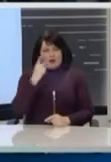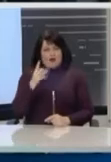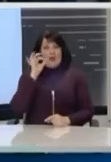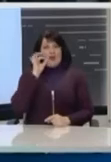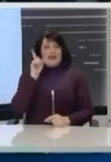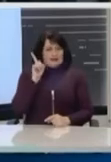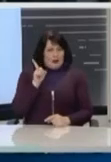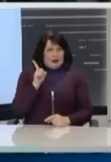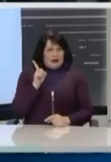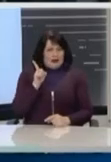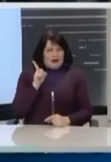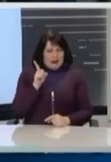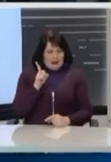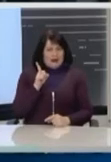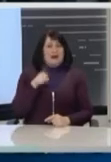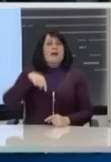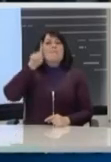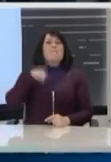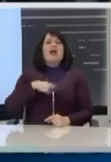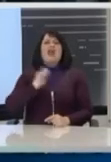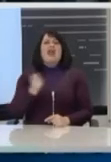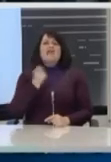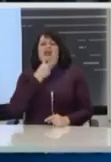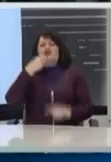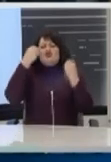Θεσσαλονίκη είχαμε μια ημέρα εθνικής ντροπής.